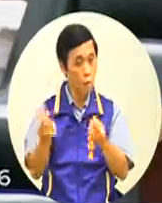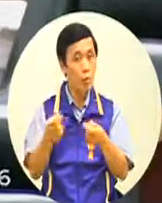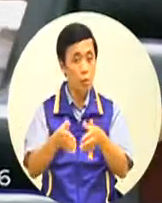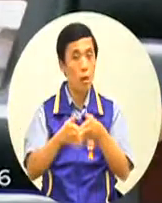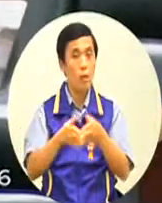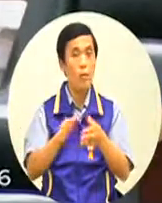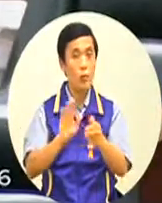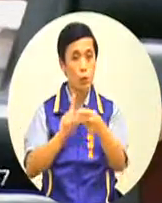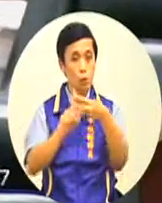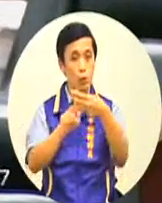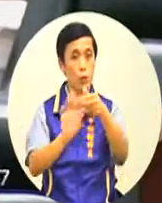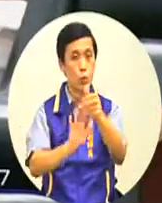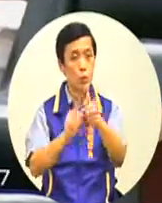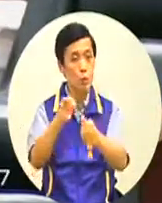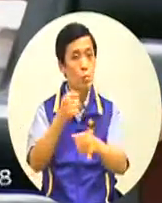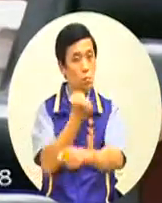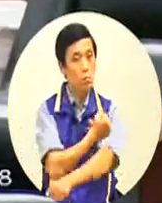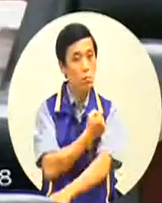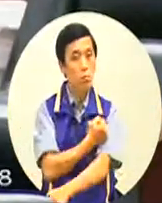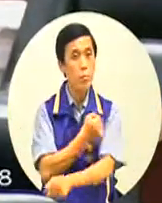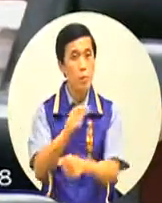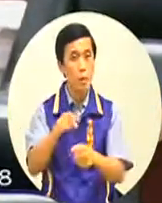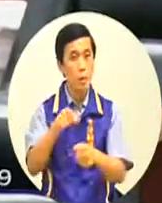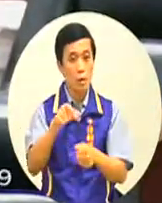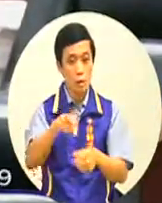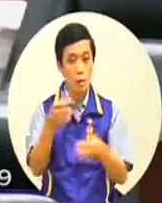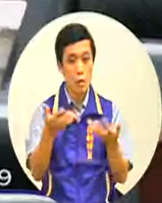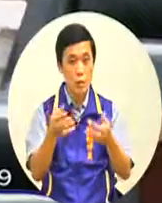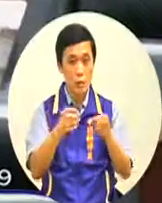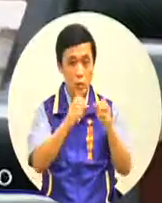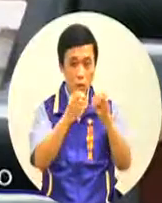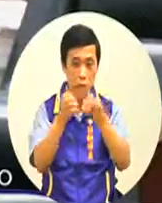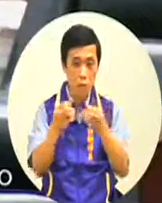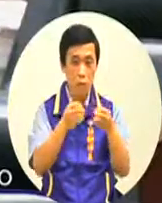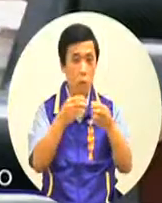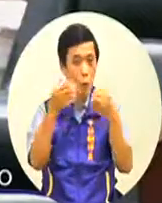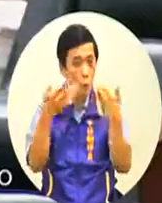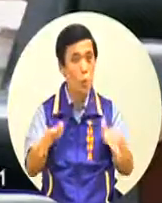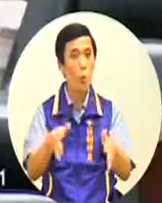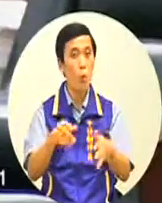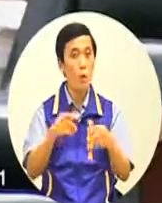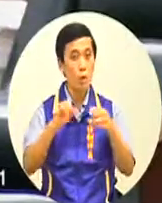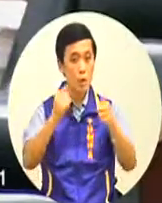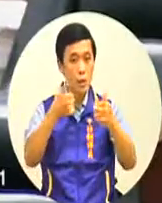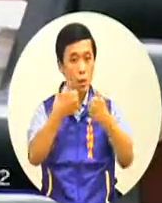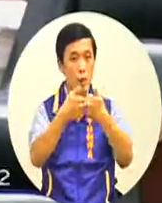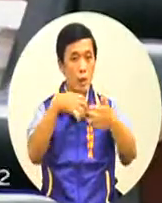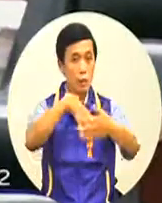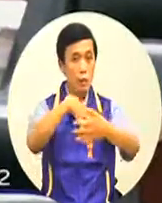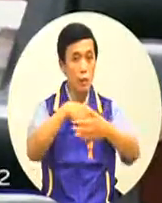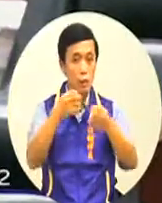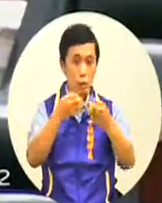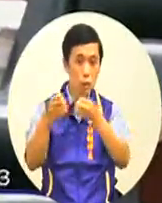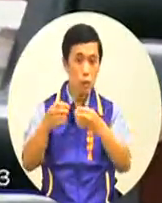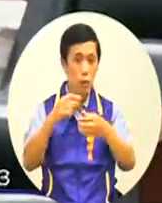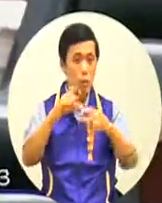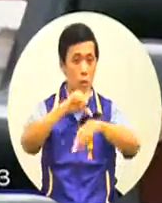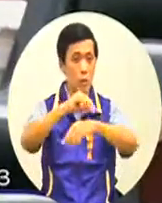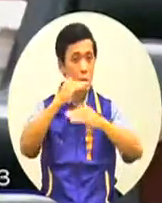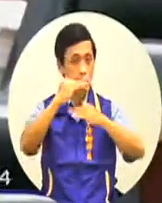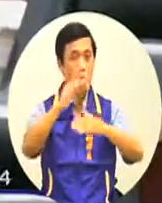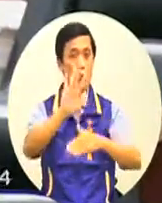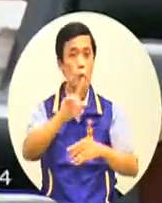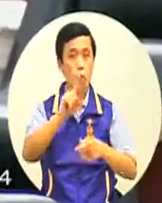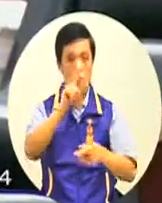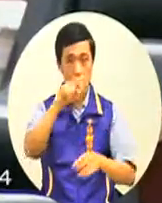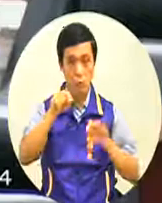苦啦，因为要谈的人太多了，那议会里面能够去聚焦这件事情，能够这样子讨论的时间很有限，所以这边其实